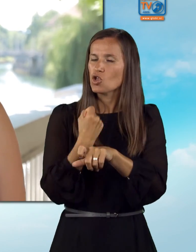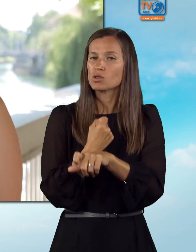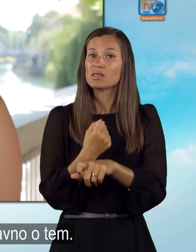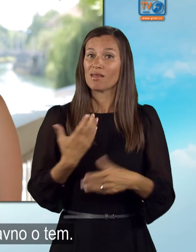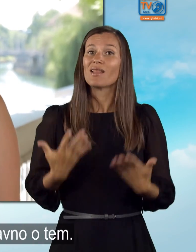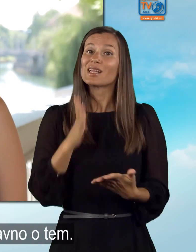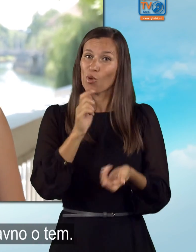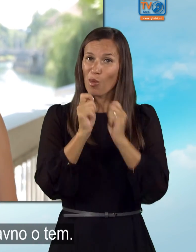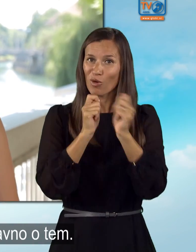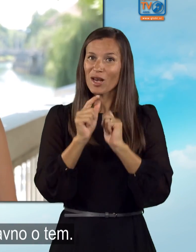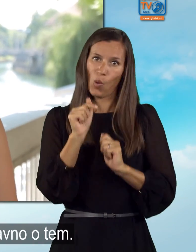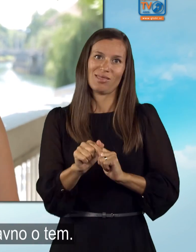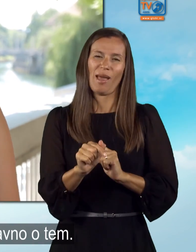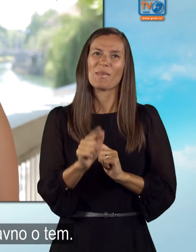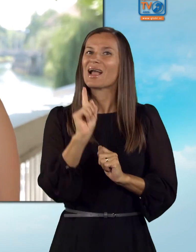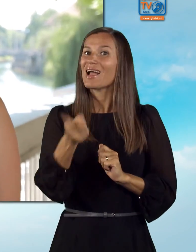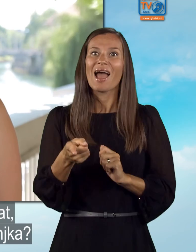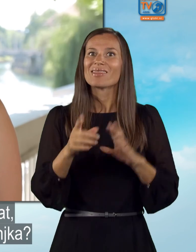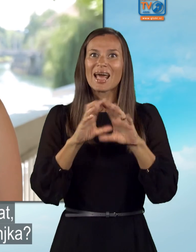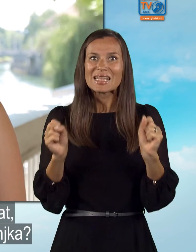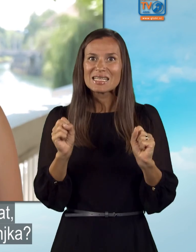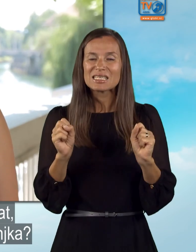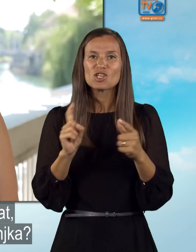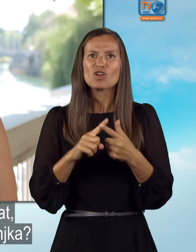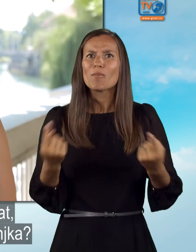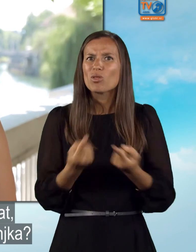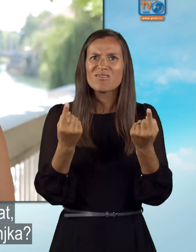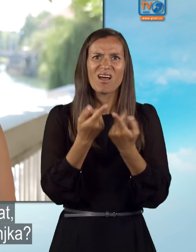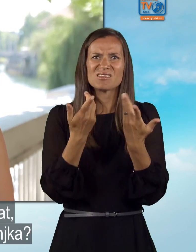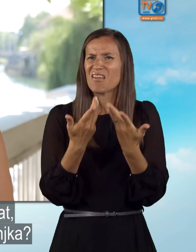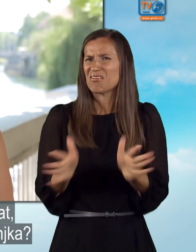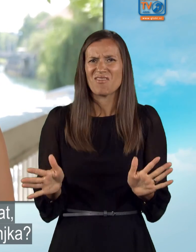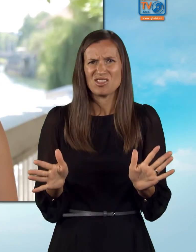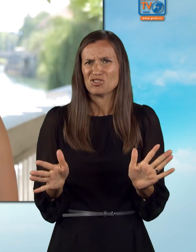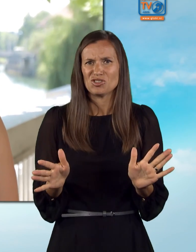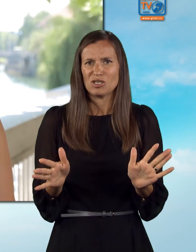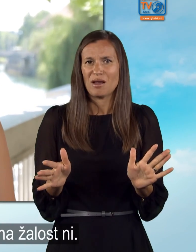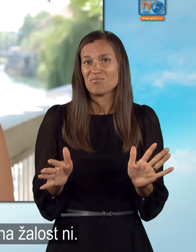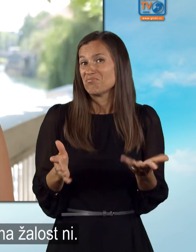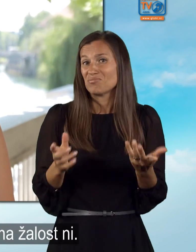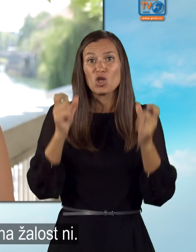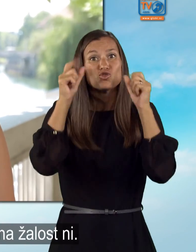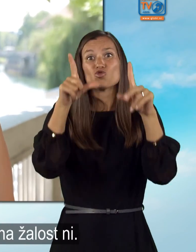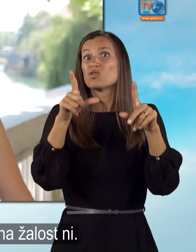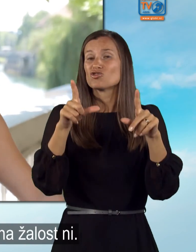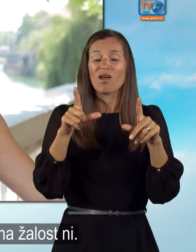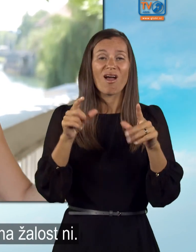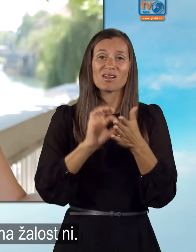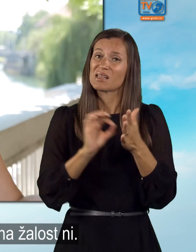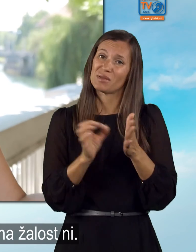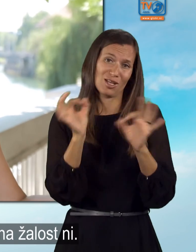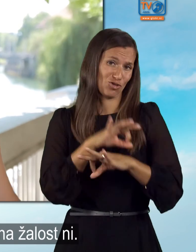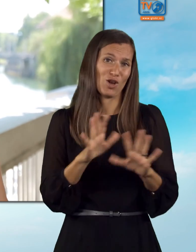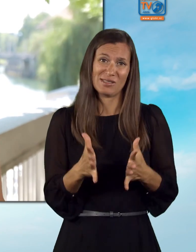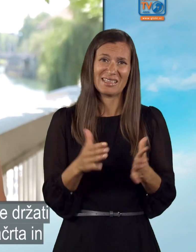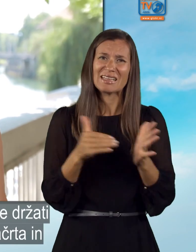vztrajnost. In danes bomo govorili ravno o tem, kaj narediti takrat, ko motivacija zmanjka. Magičnega recepta tukaj na žalost